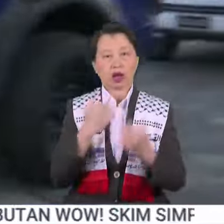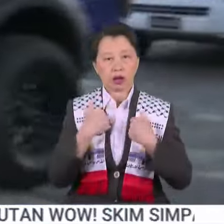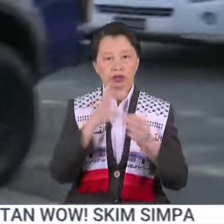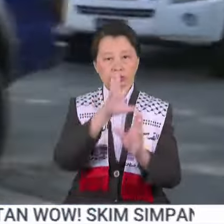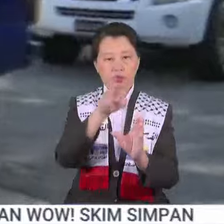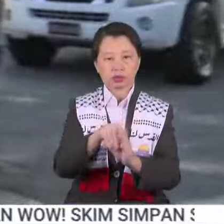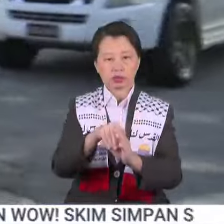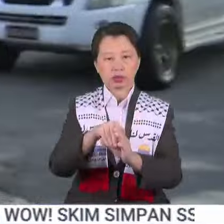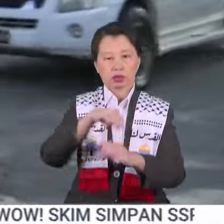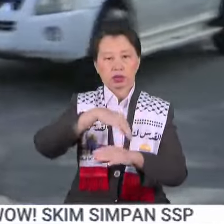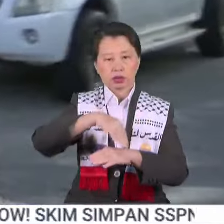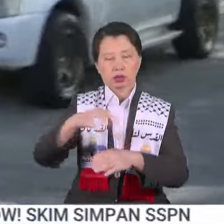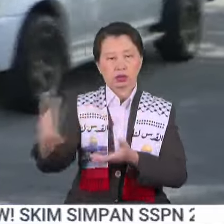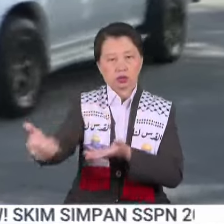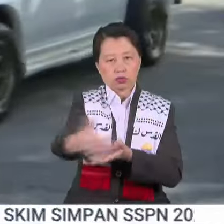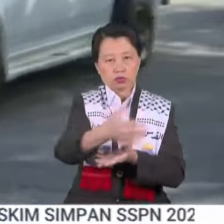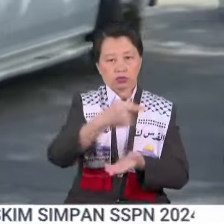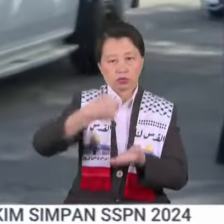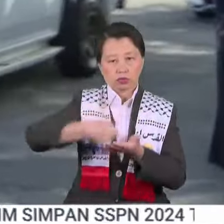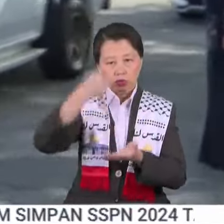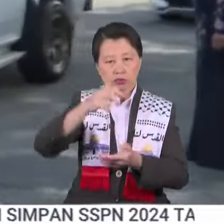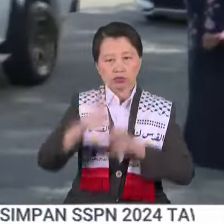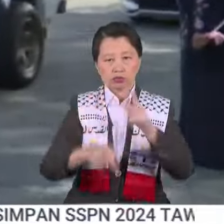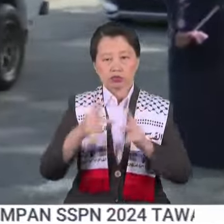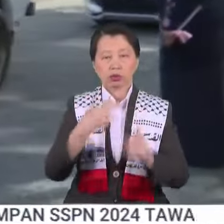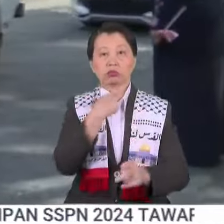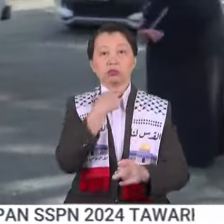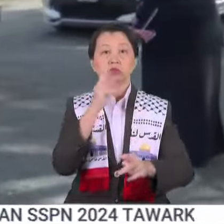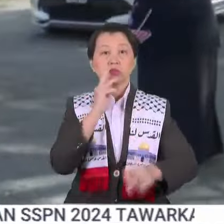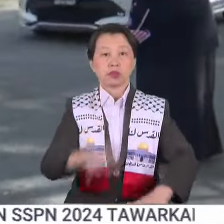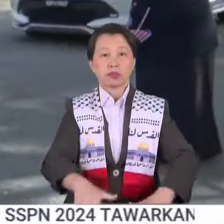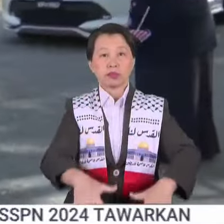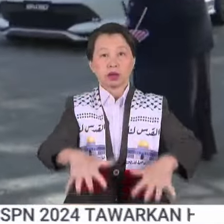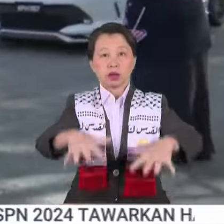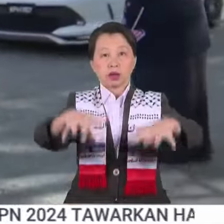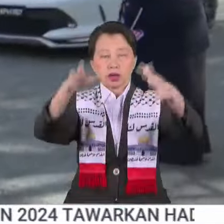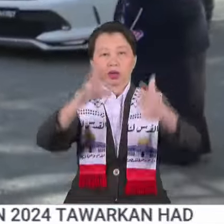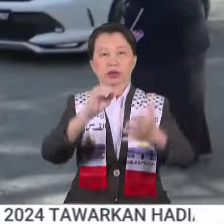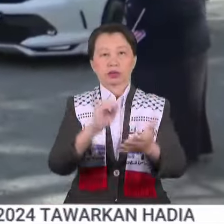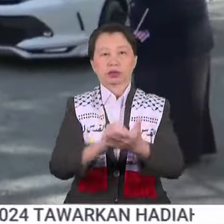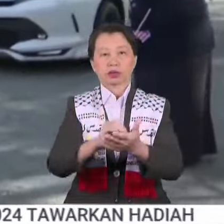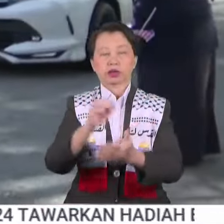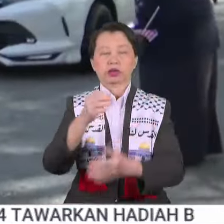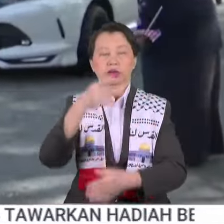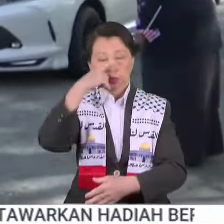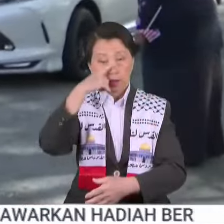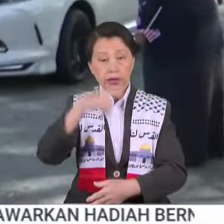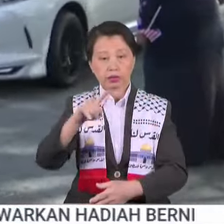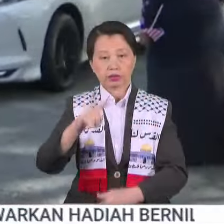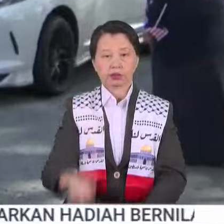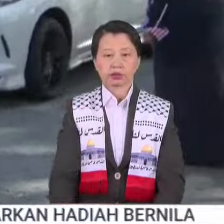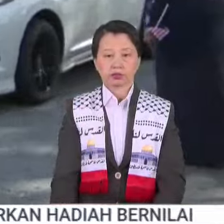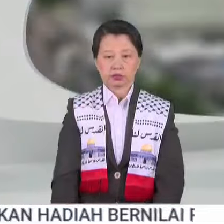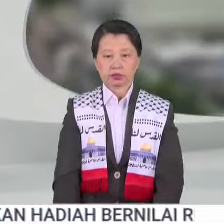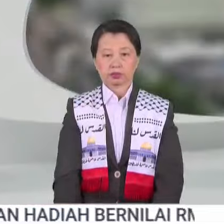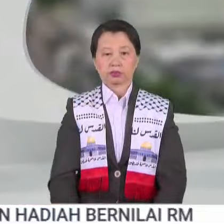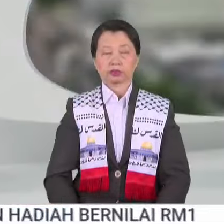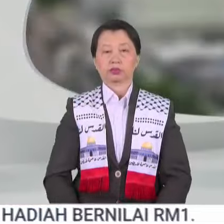terlibat menyumbang dana untuk penduduk terjejas banjir di wilayah Naratiwat, Thailand.